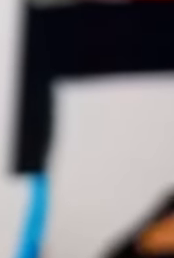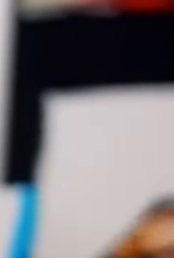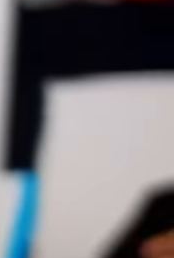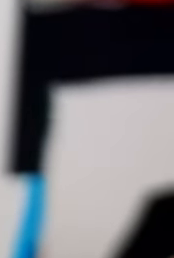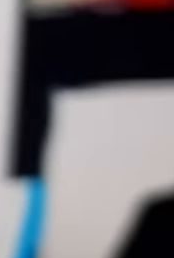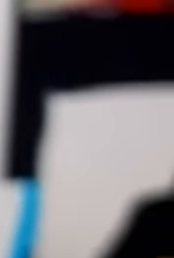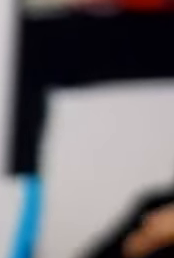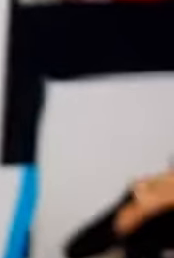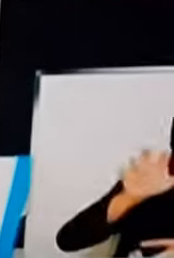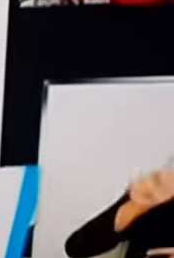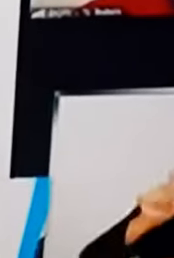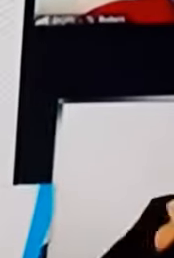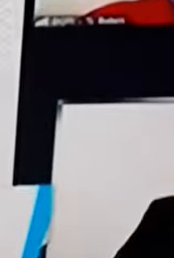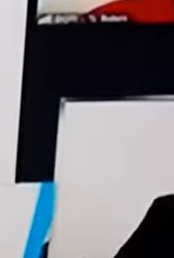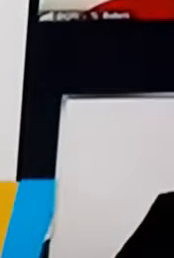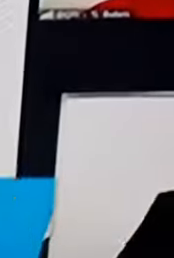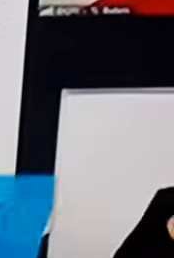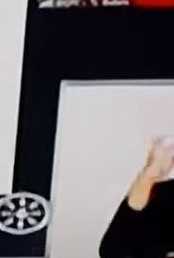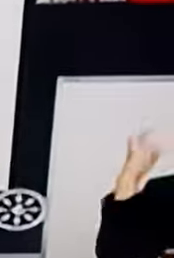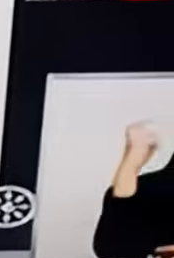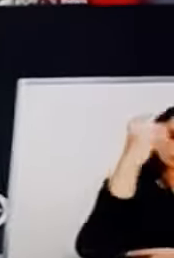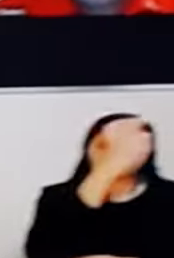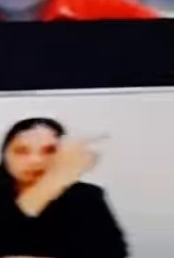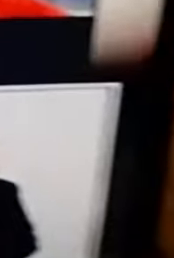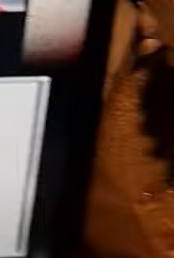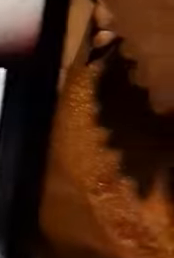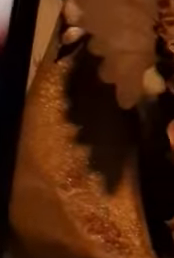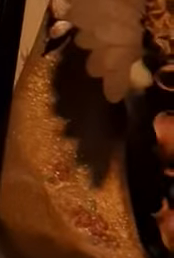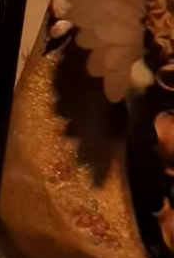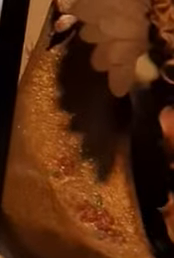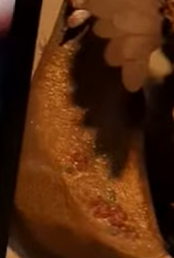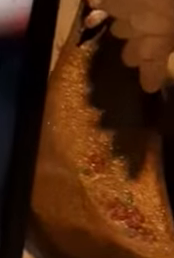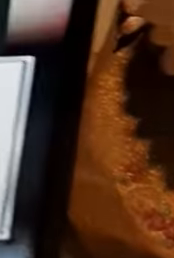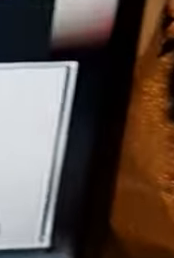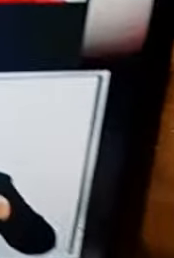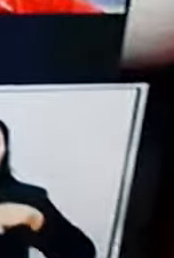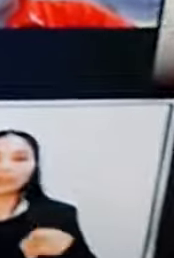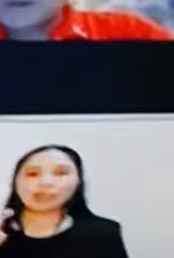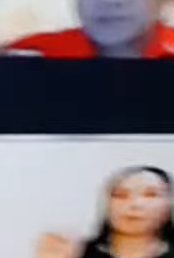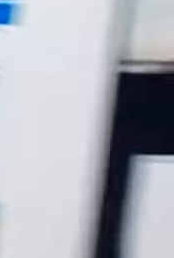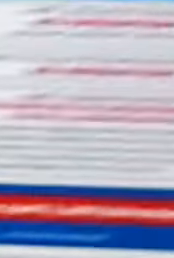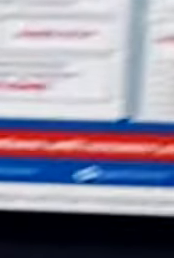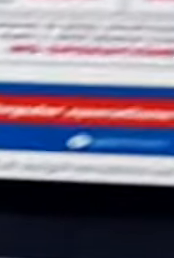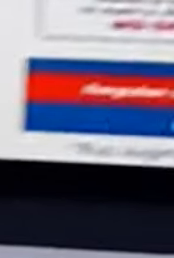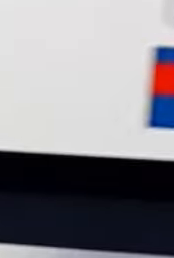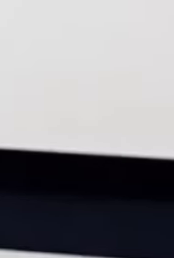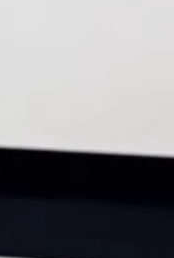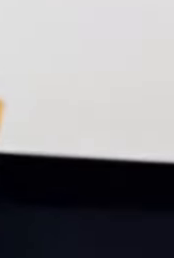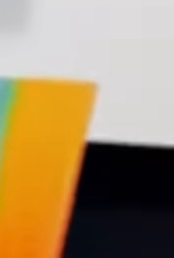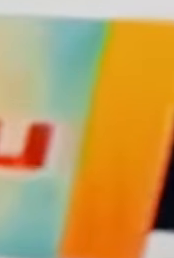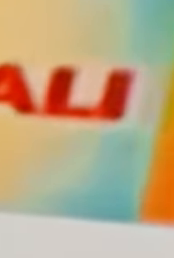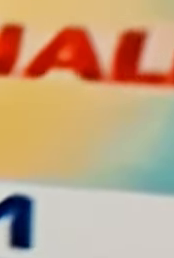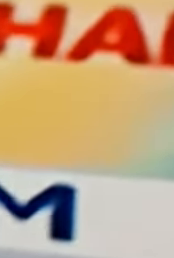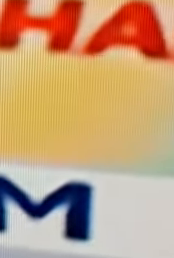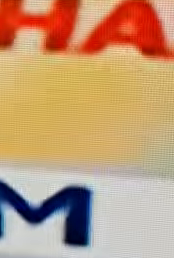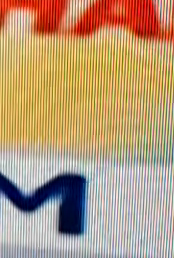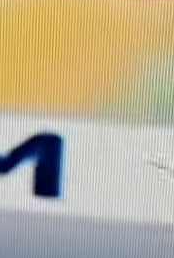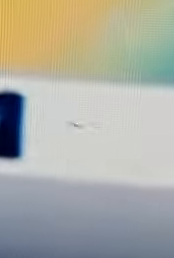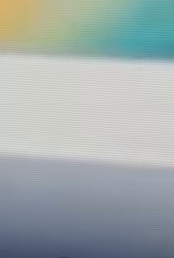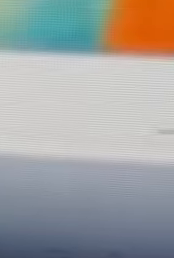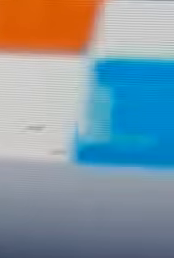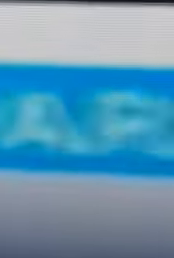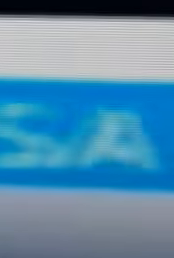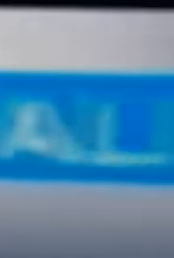po ay tatakbo hanggang lunes. Ibig po sabihin martes ay tigil operasyon na po tayo at ang PNR po naman ay tatakbo